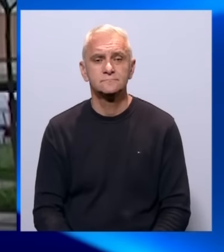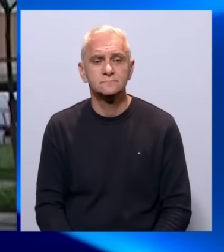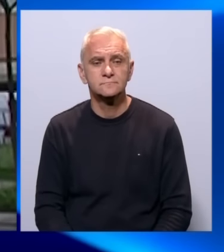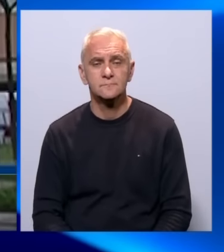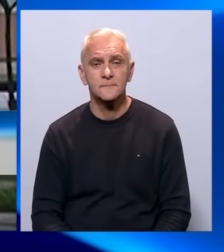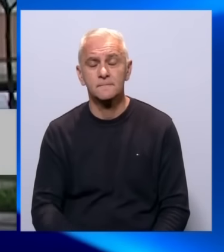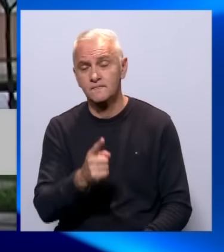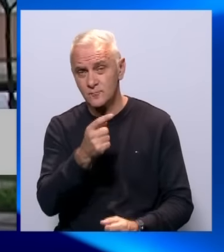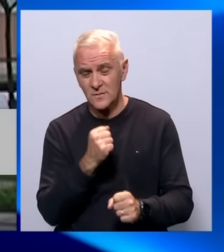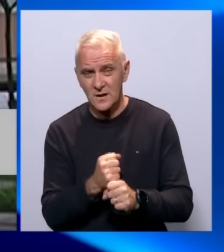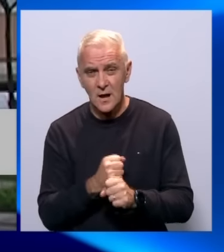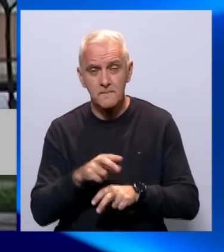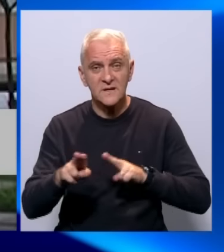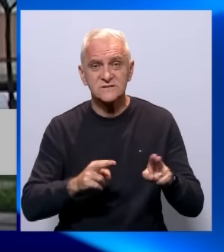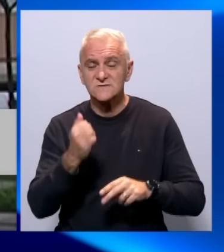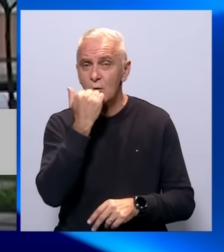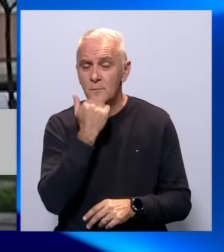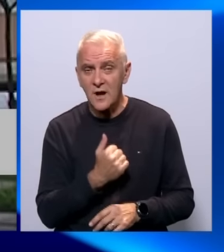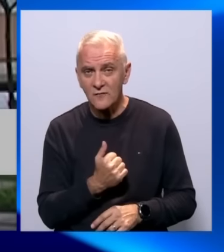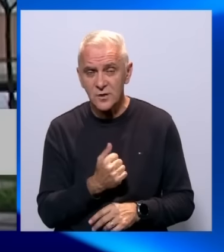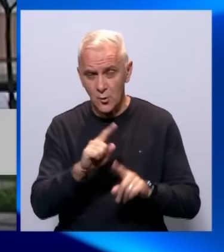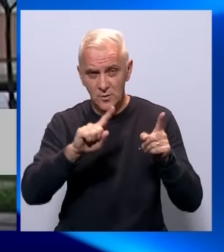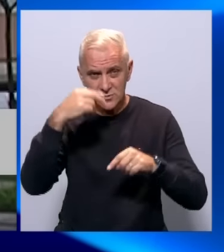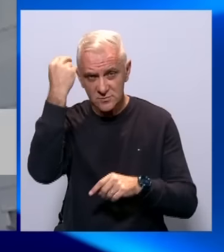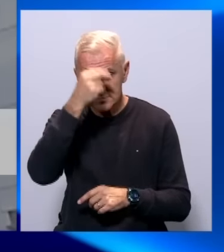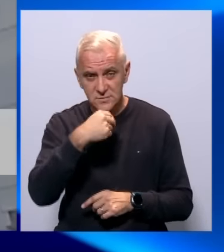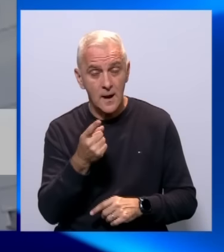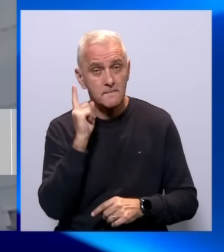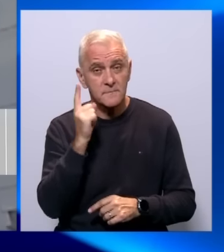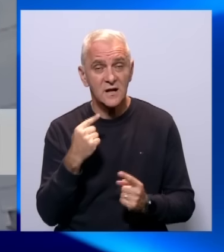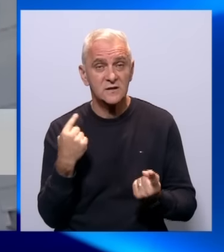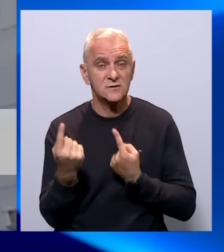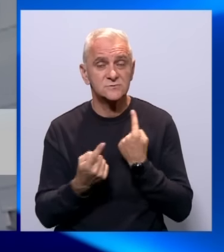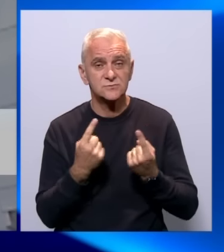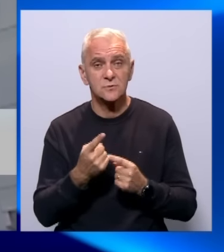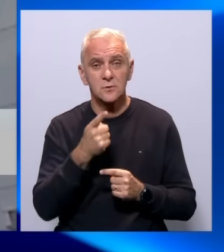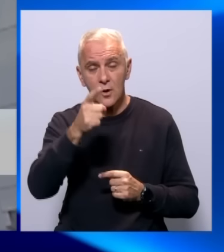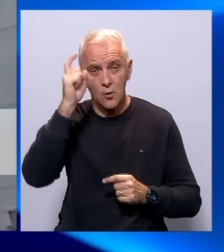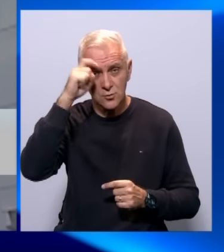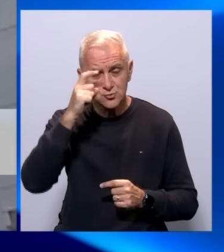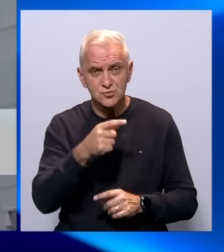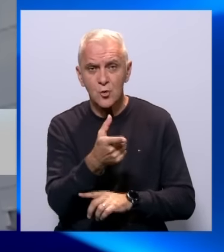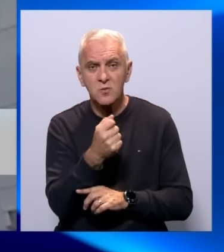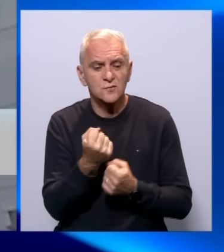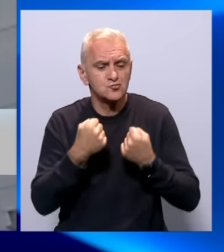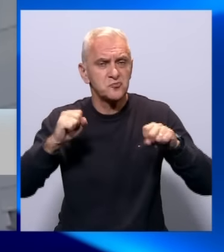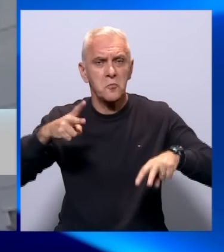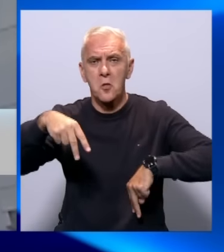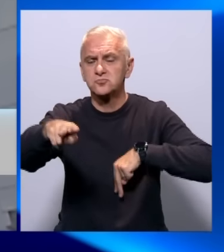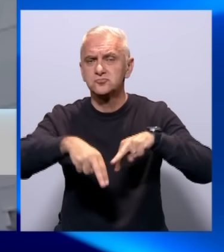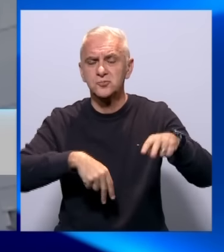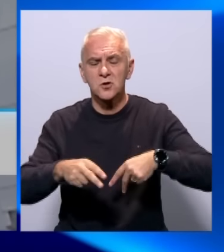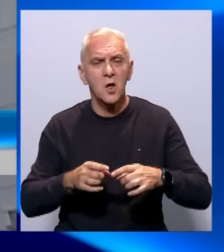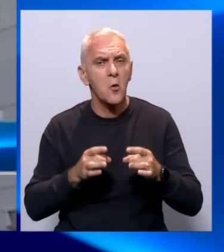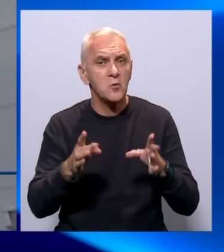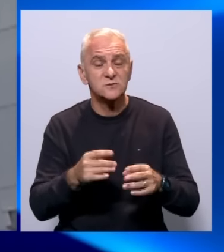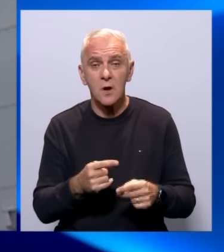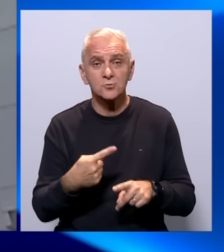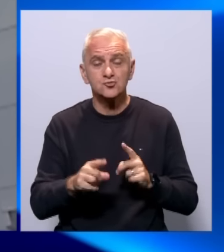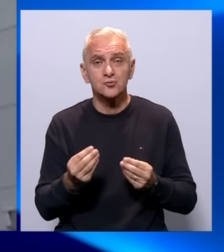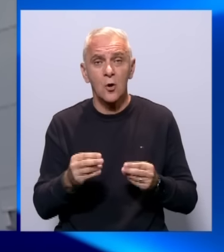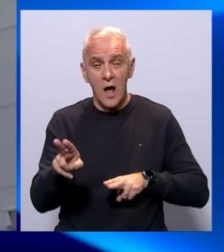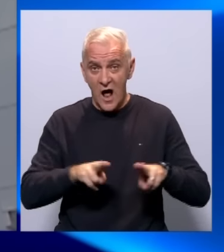Rat na relaciji Ministarstvo pravde i advokati u Republici Srpskoj prijeti situacijom da i oni osumnjičeni za ubistva slobodno šetaju ulicama, jer advokati koji su